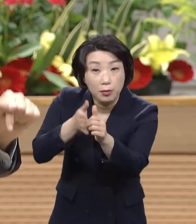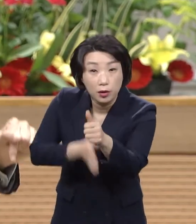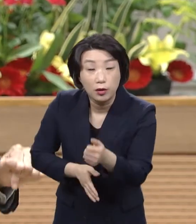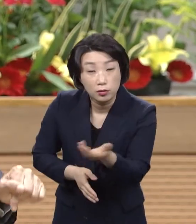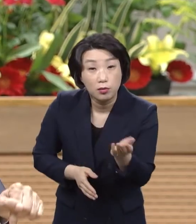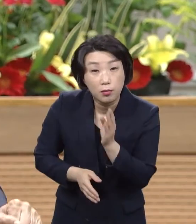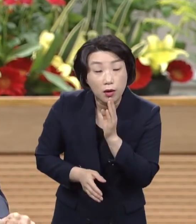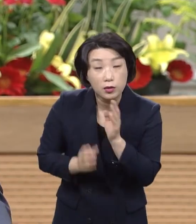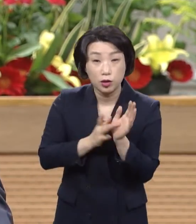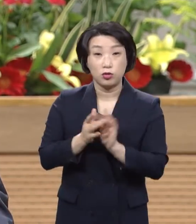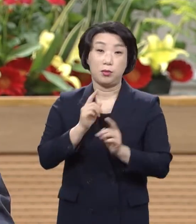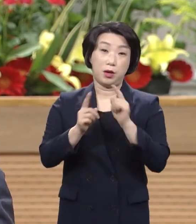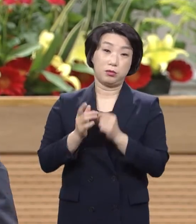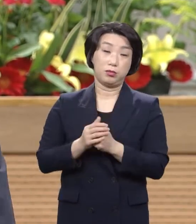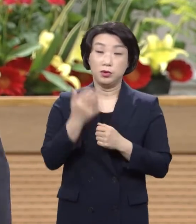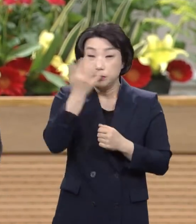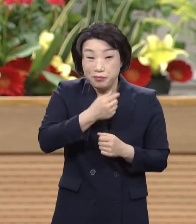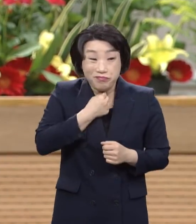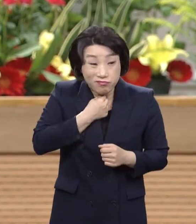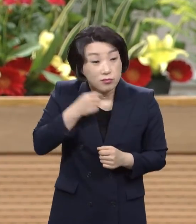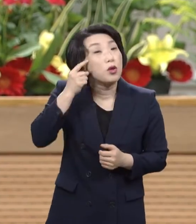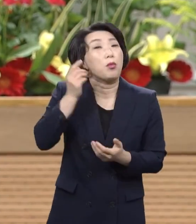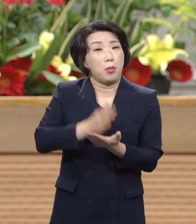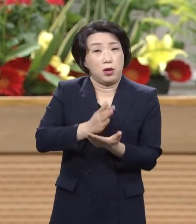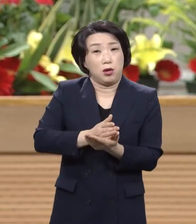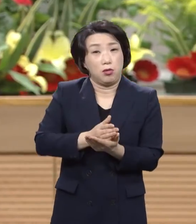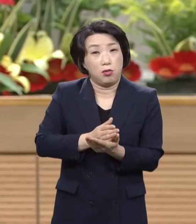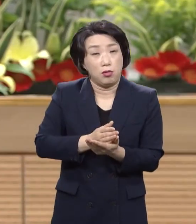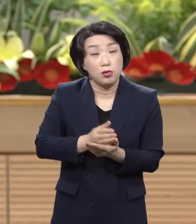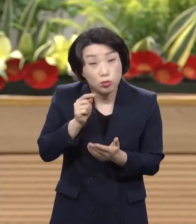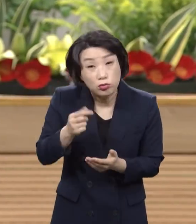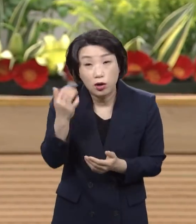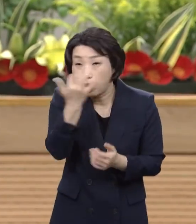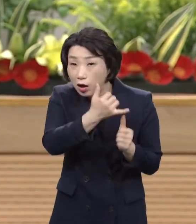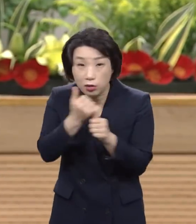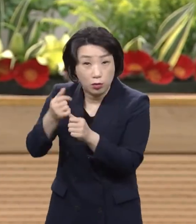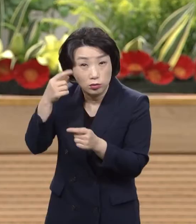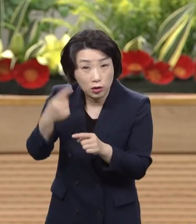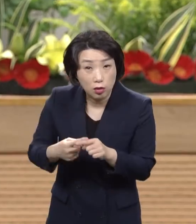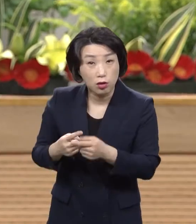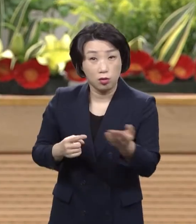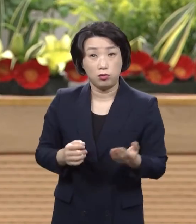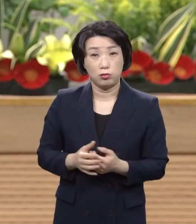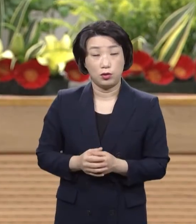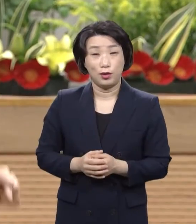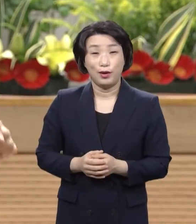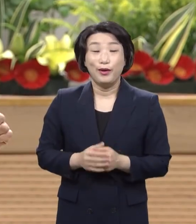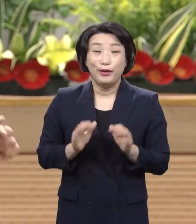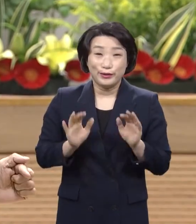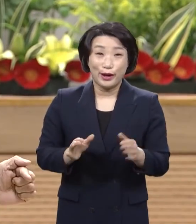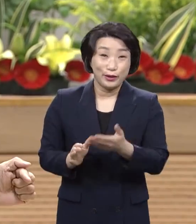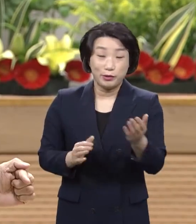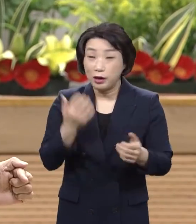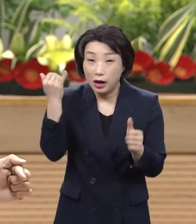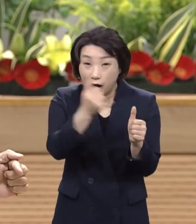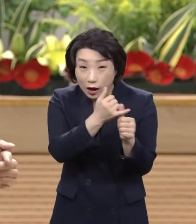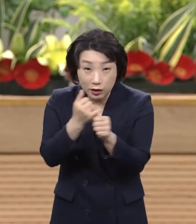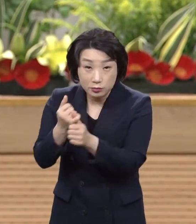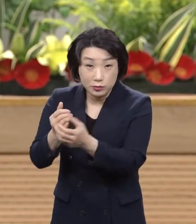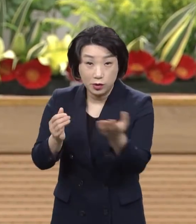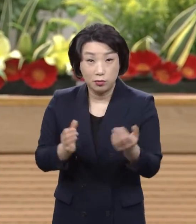예수님은 음욕도 품지 말라고 그랬어. 그것도 간음이라고. 이게 아주 간음에